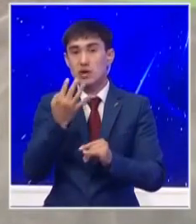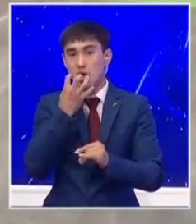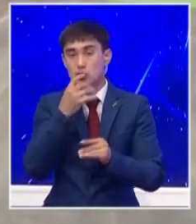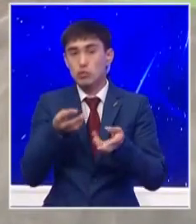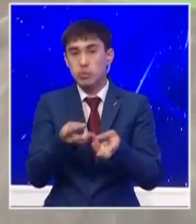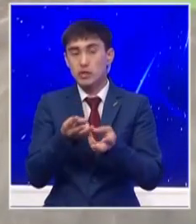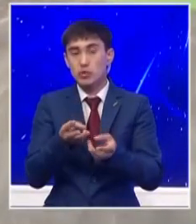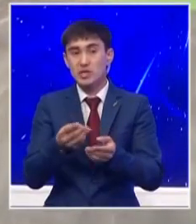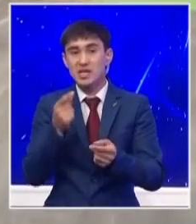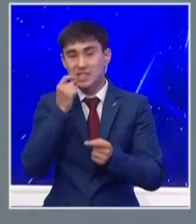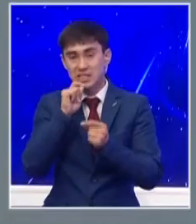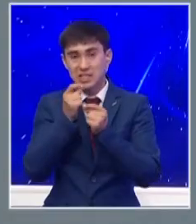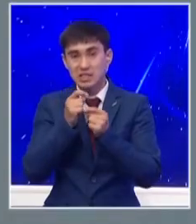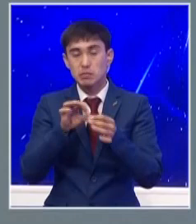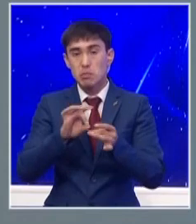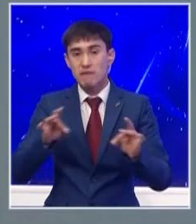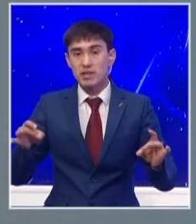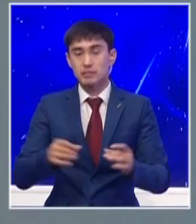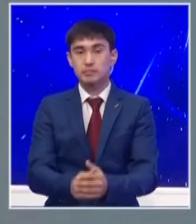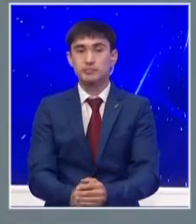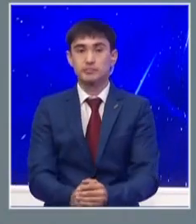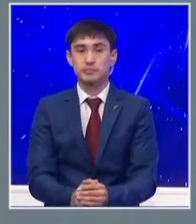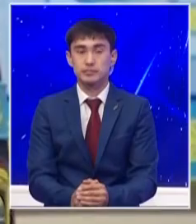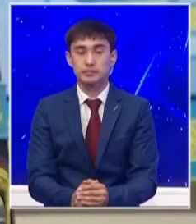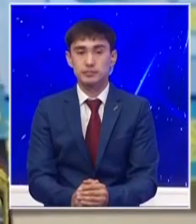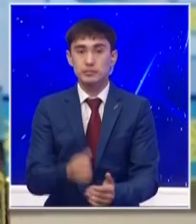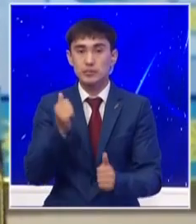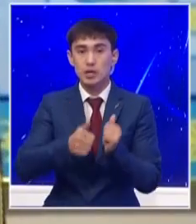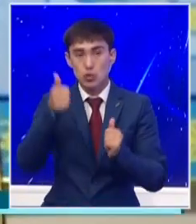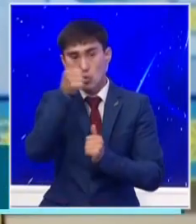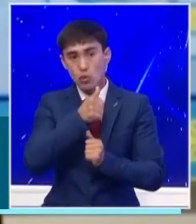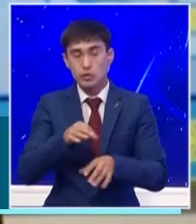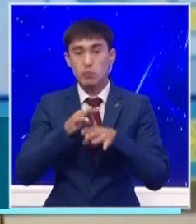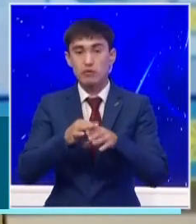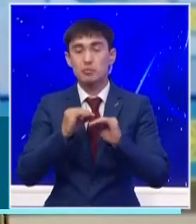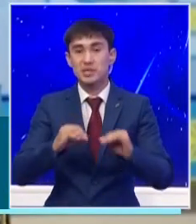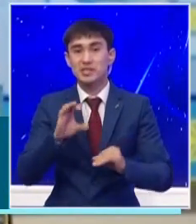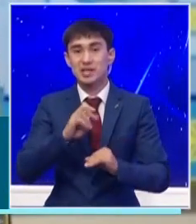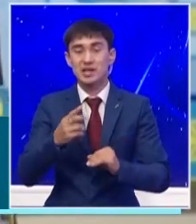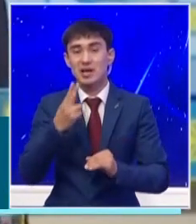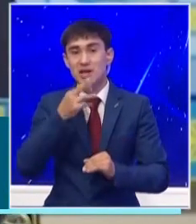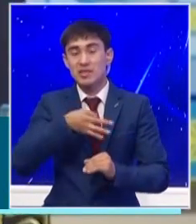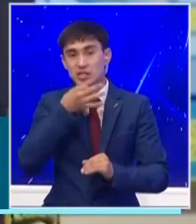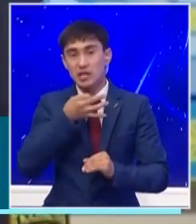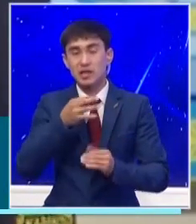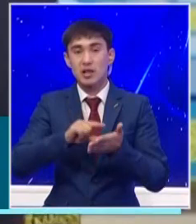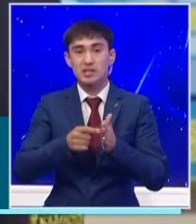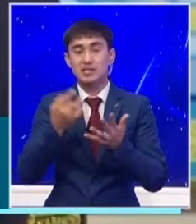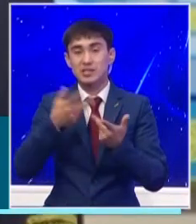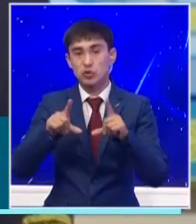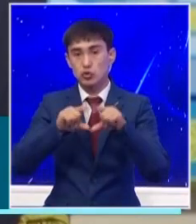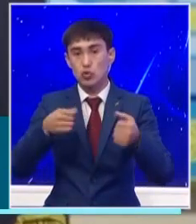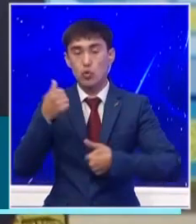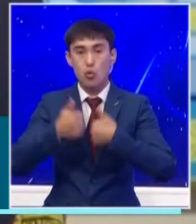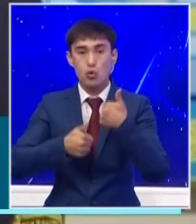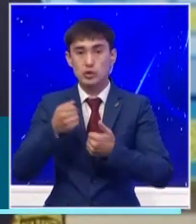и грызть провода. Ежегодно мы проводим в детских садах и начальных классах, средних школах